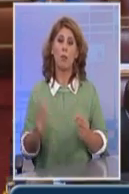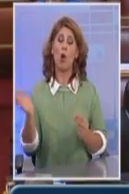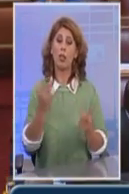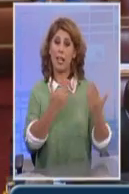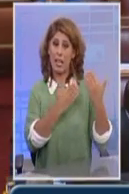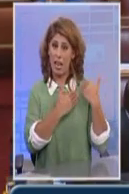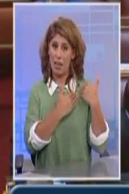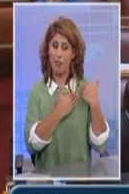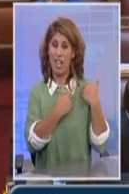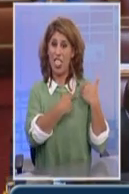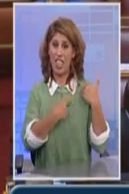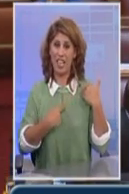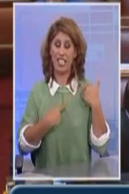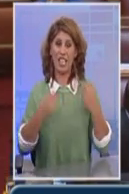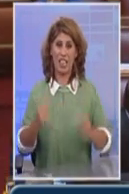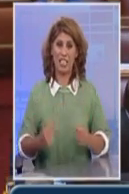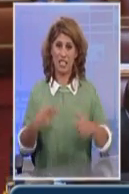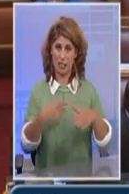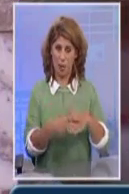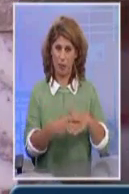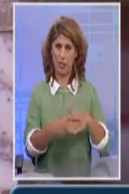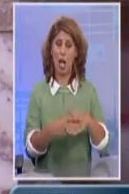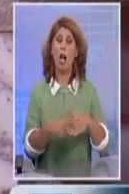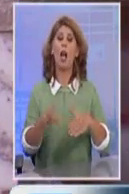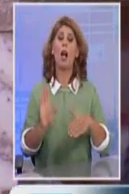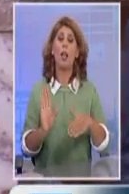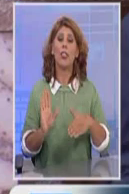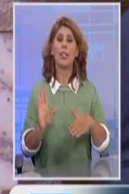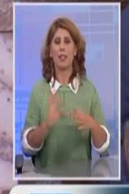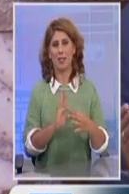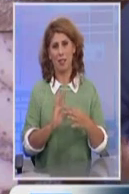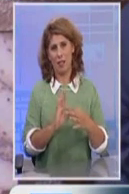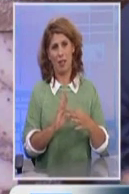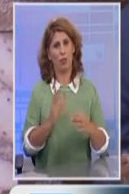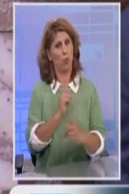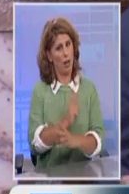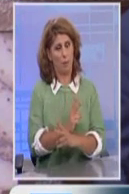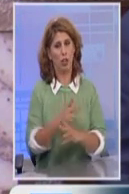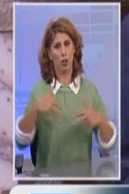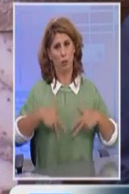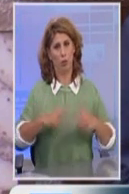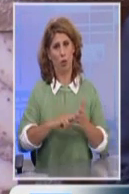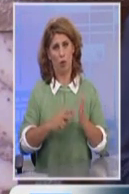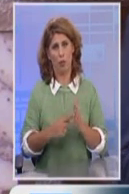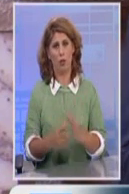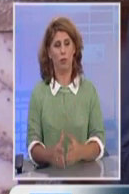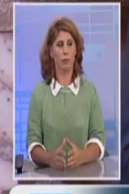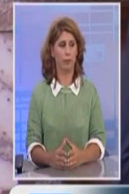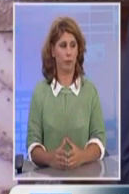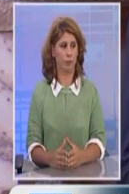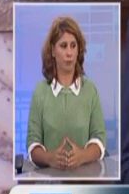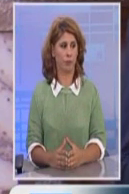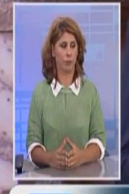ανέλαβε διοικητική θέση στην Τράπεζα, δεν ήταν συνεργάτης του αναπληρωτή Υπουργού Οικονομικών.